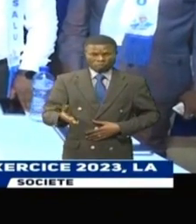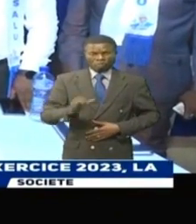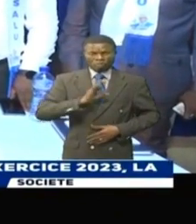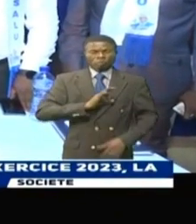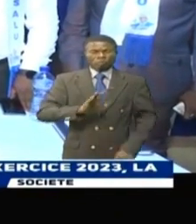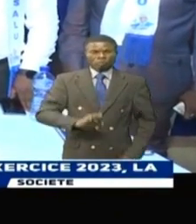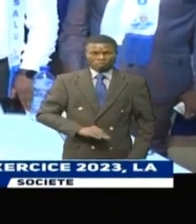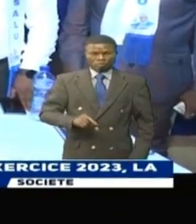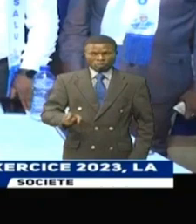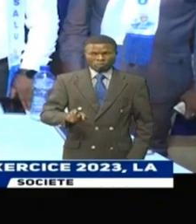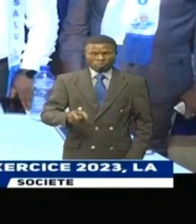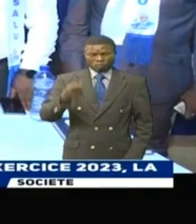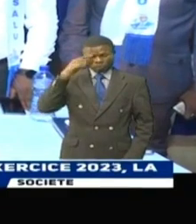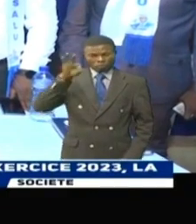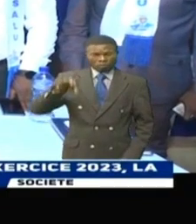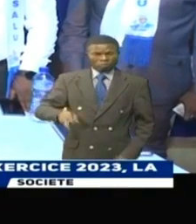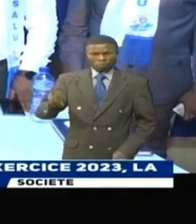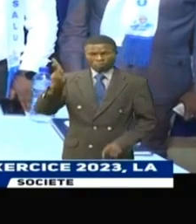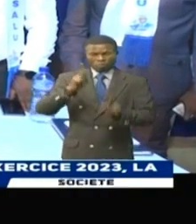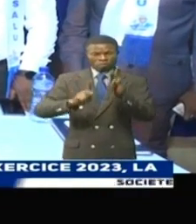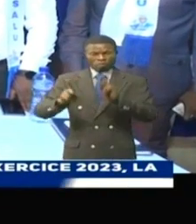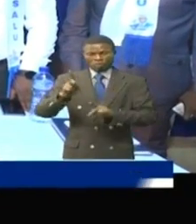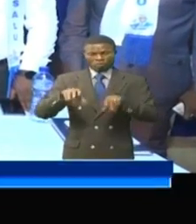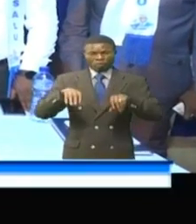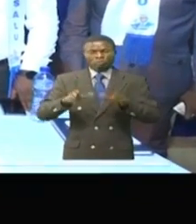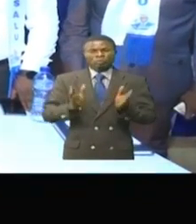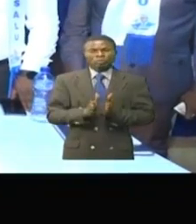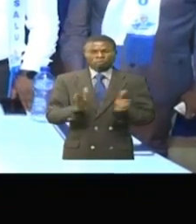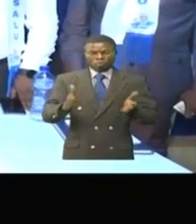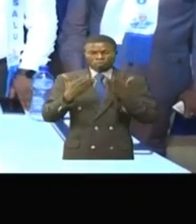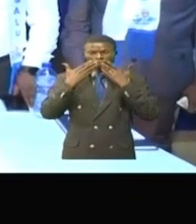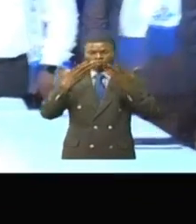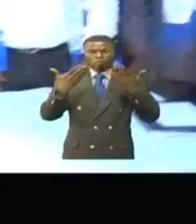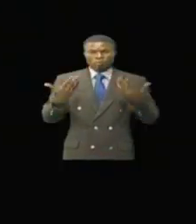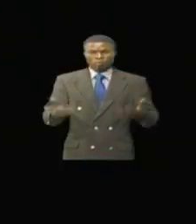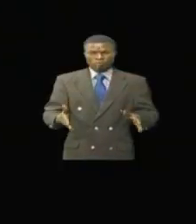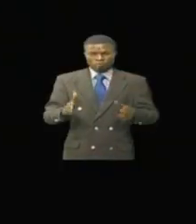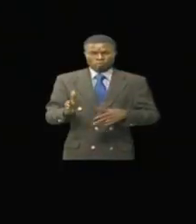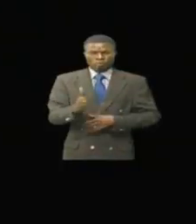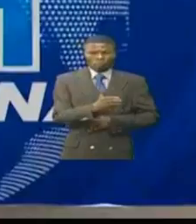Fatih Béton, pour l'intérêt général de la population congolaise. Je dis et je vous remercie.